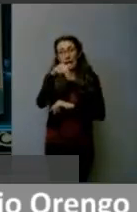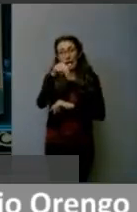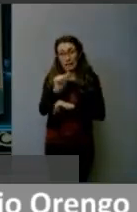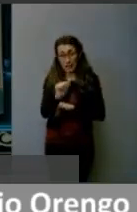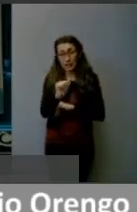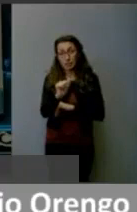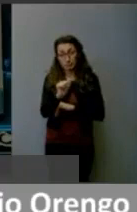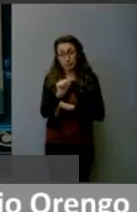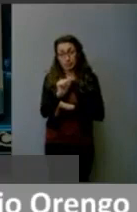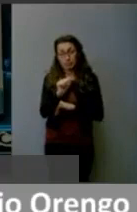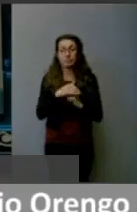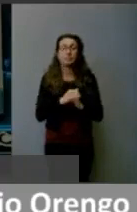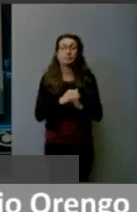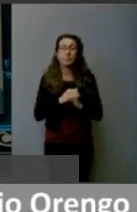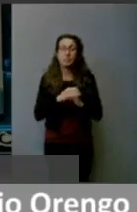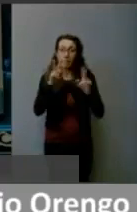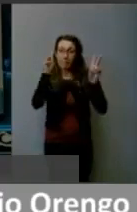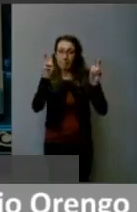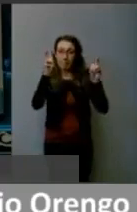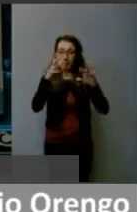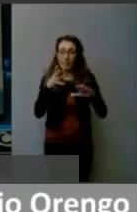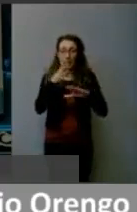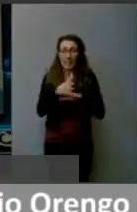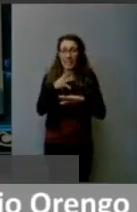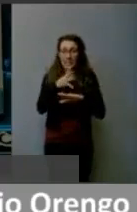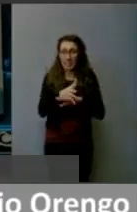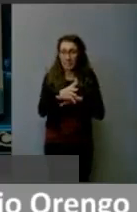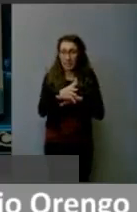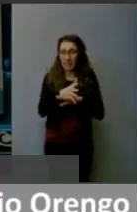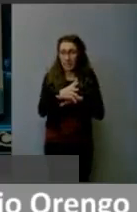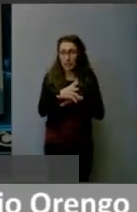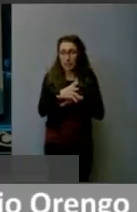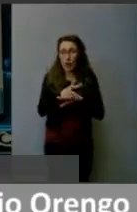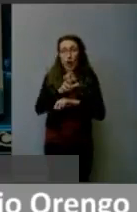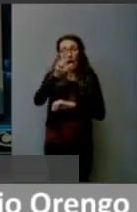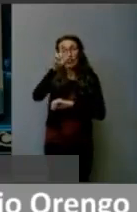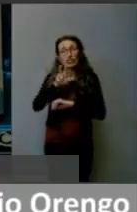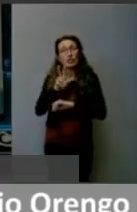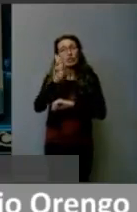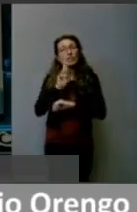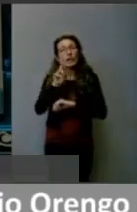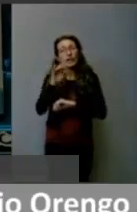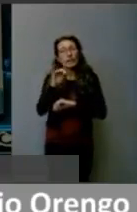Fontana, intervento per manutenzione secondo ascensore via Rigola.